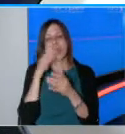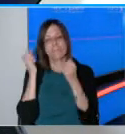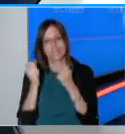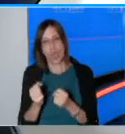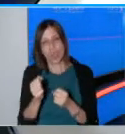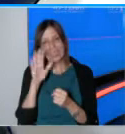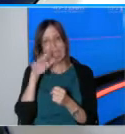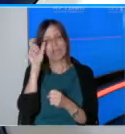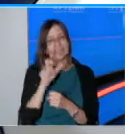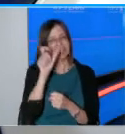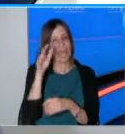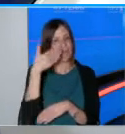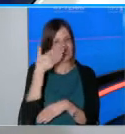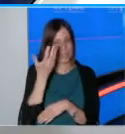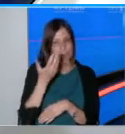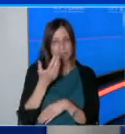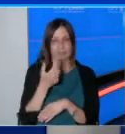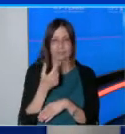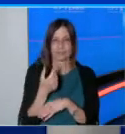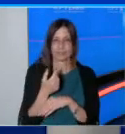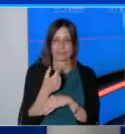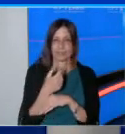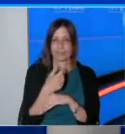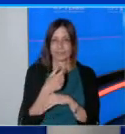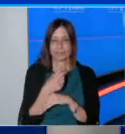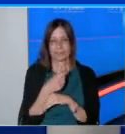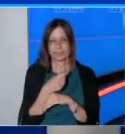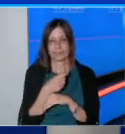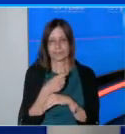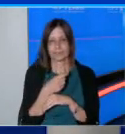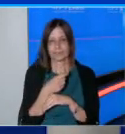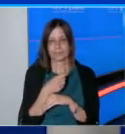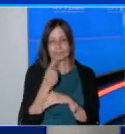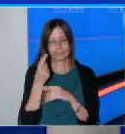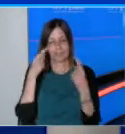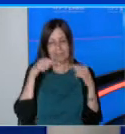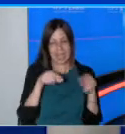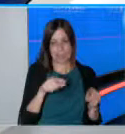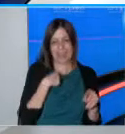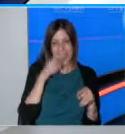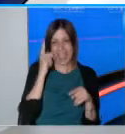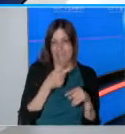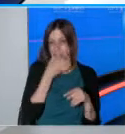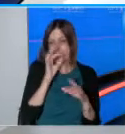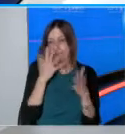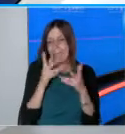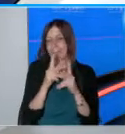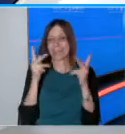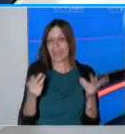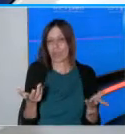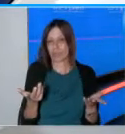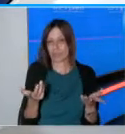גם האזרחי מדינה, אני מוסיף את זה. עכשיו, אתה, במקביל אני חייב לשאול אותך, אז מה הפתרון?